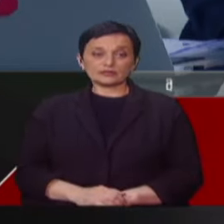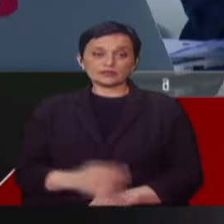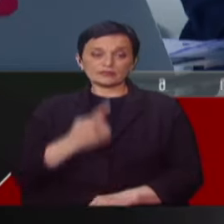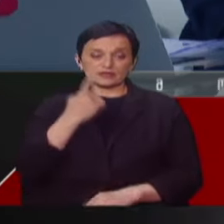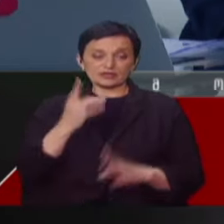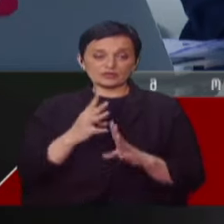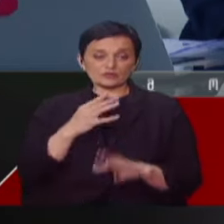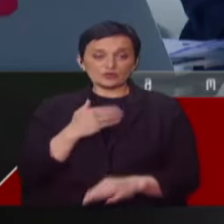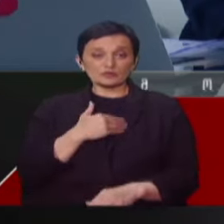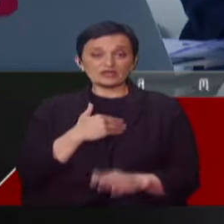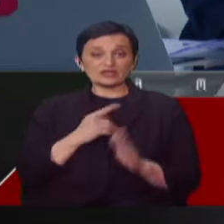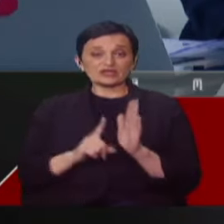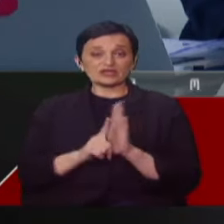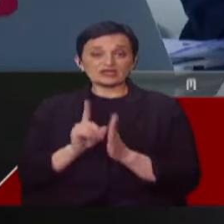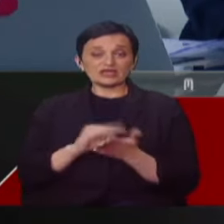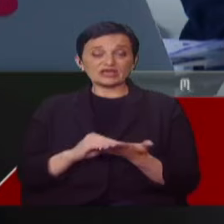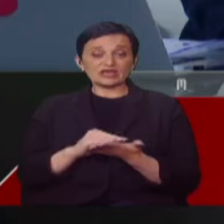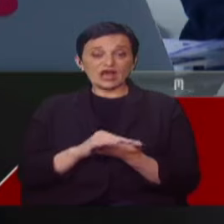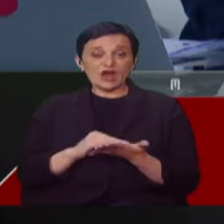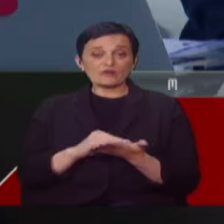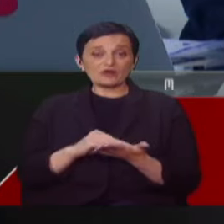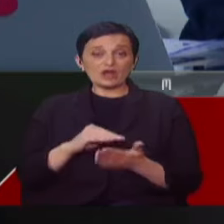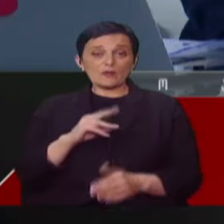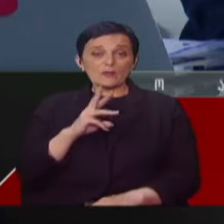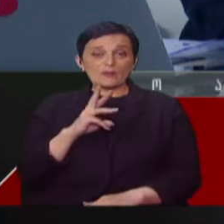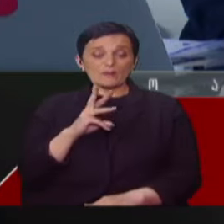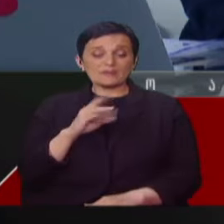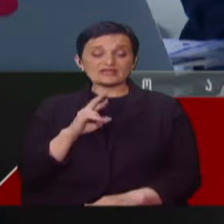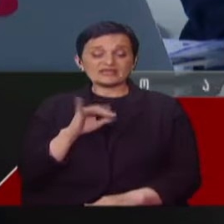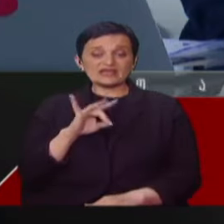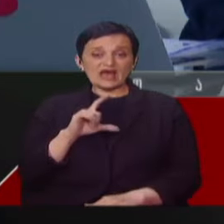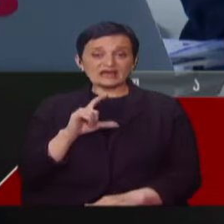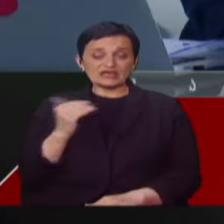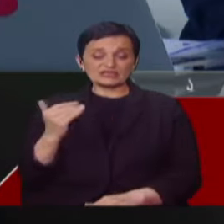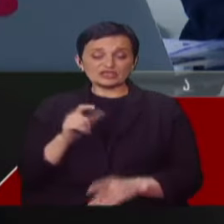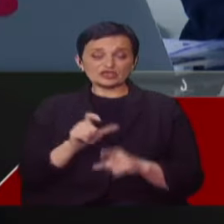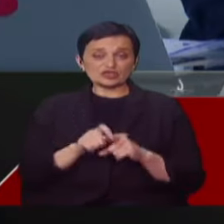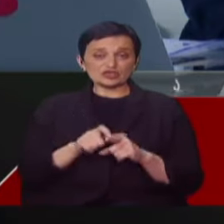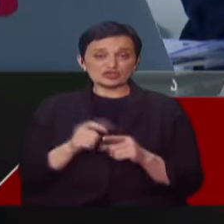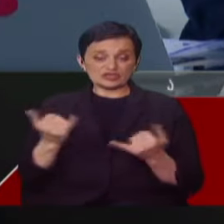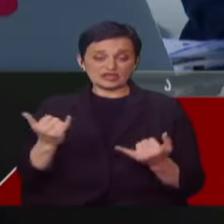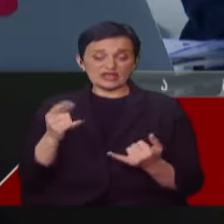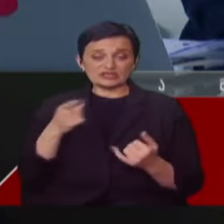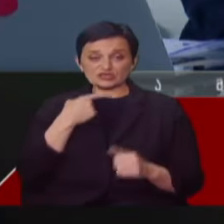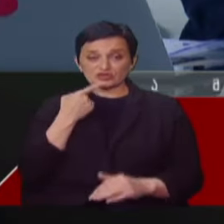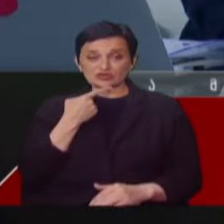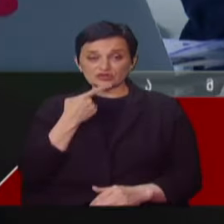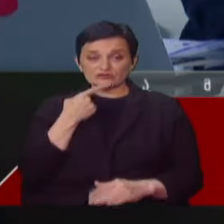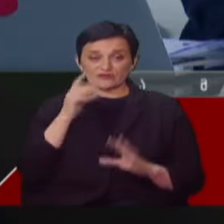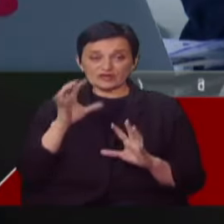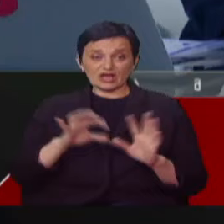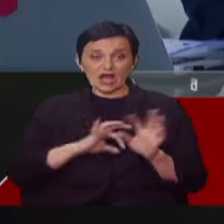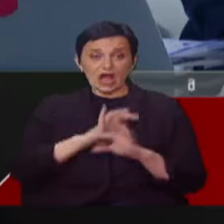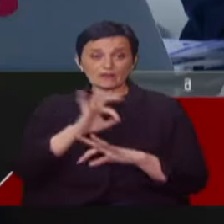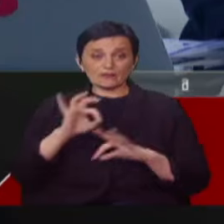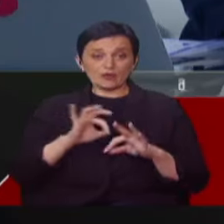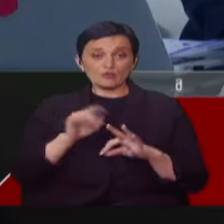პირველ რიგში მინდა დავიწყო, გავიმეორო მამუკა დინარაძის სიტყვები, რომელიც მან დღეს თქვა კანონ